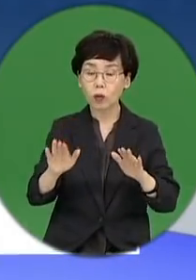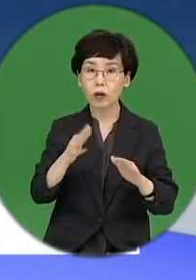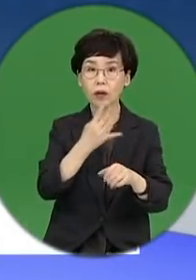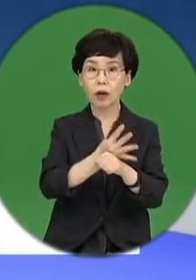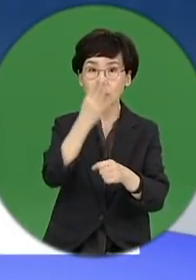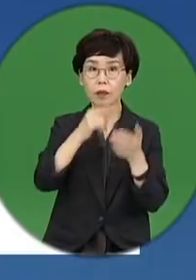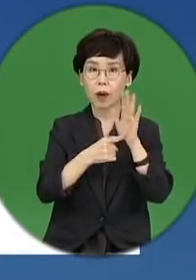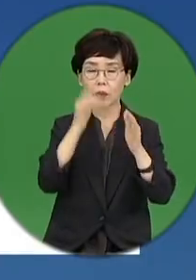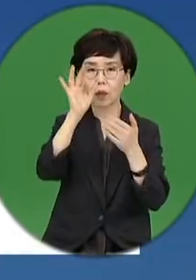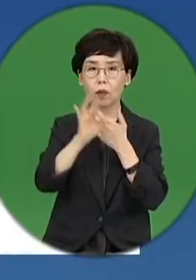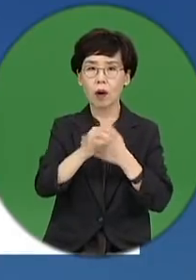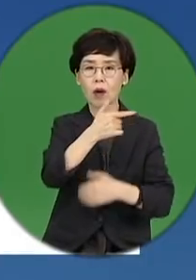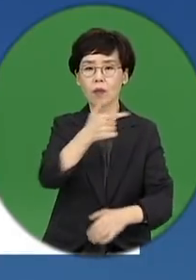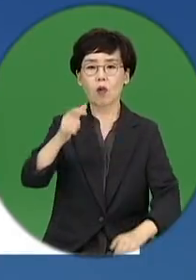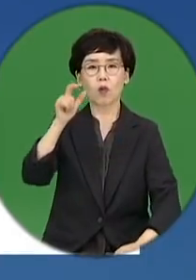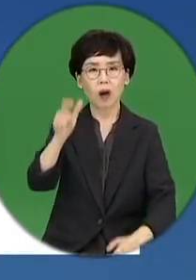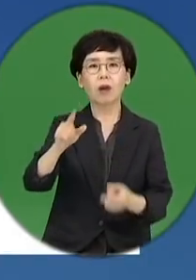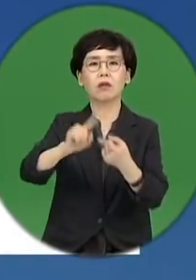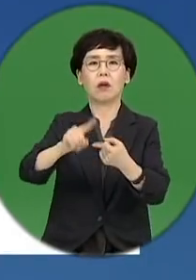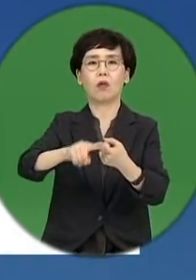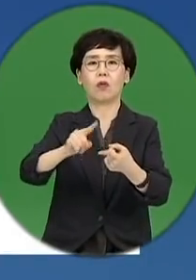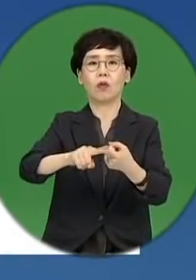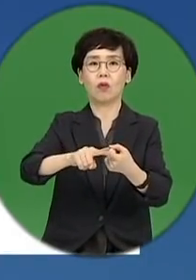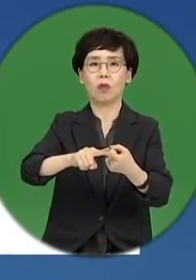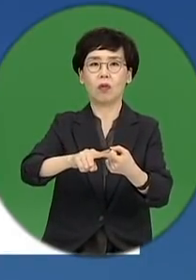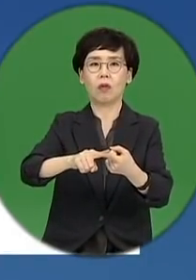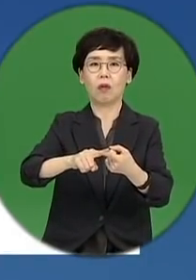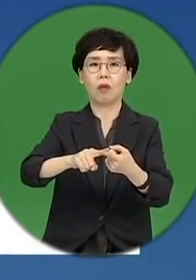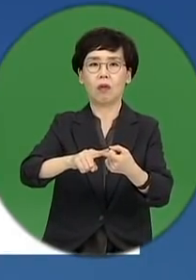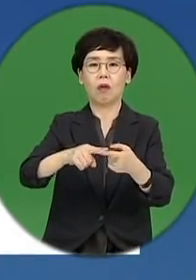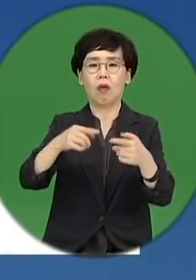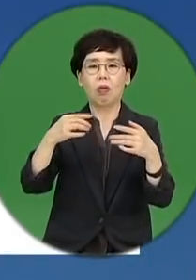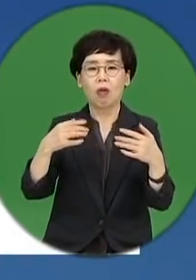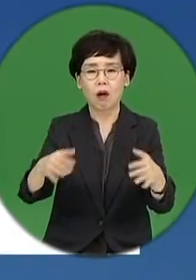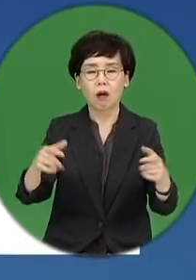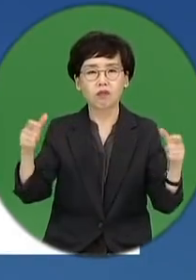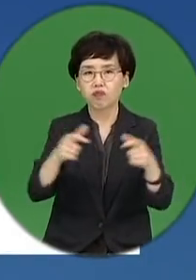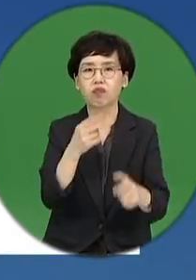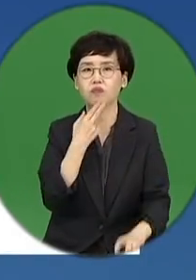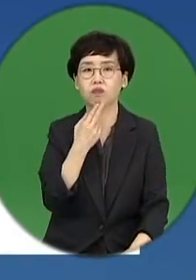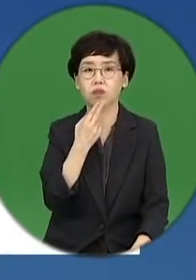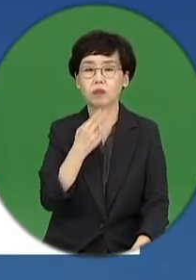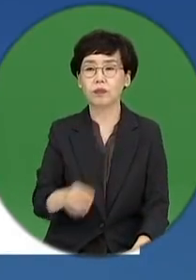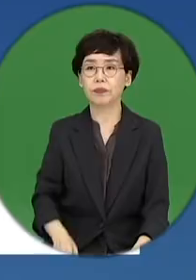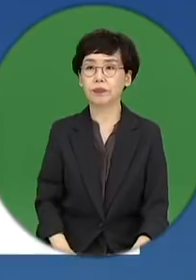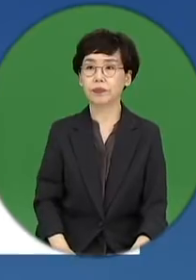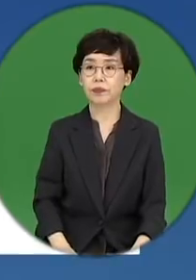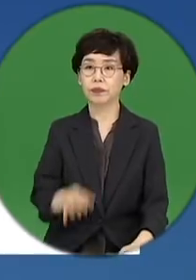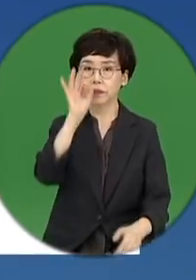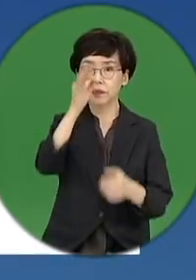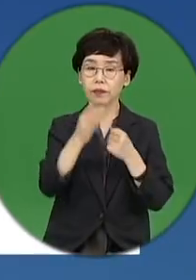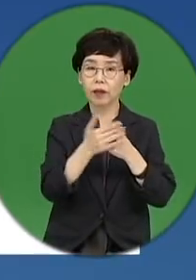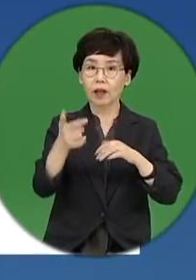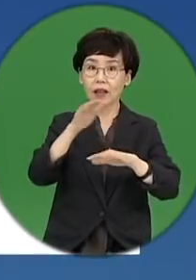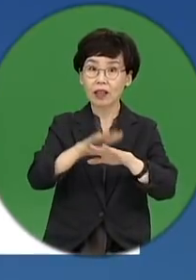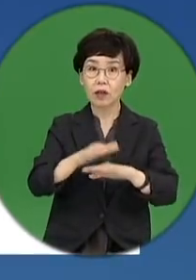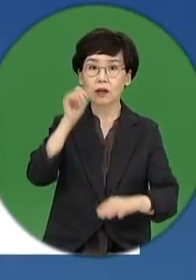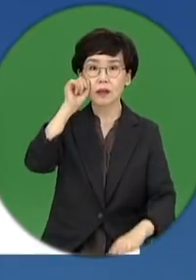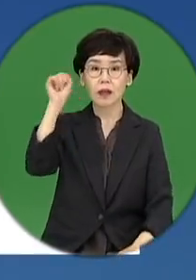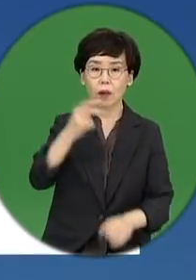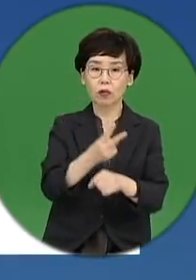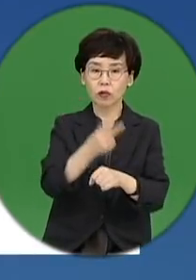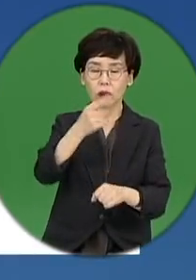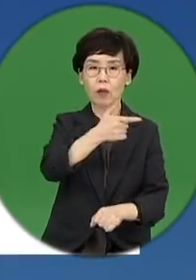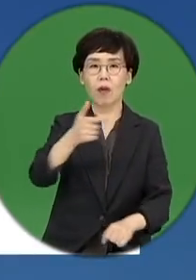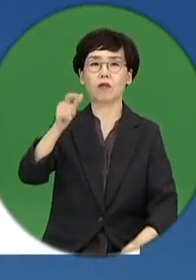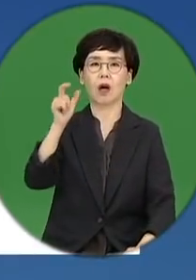강 세력을 유지할 것으로 지금 다시 발표했습니다. 그래서 제가 이걸 좀 더 보니까 대전에 새벽 2시에 갈 때도 매우